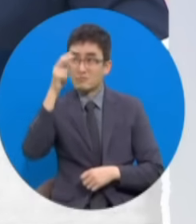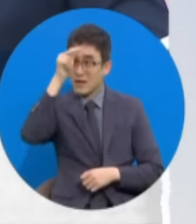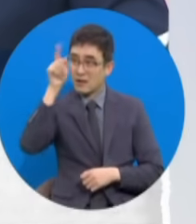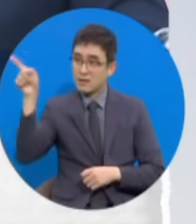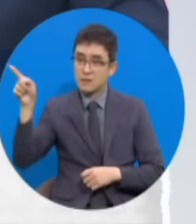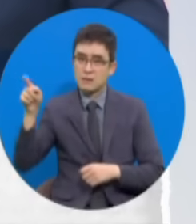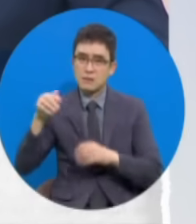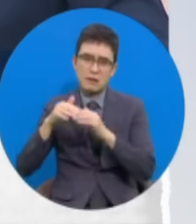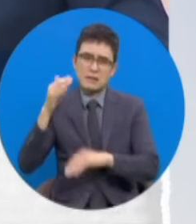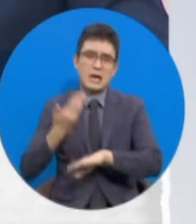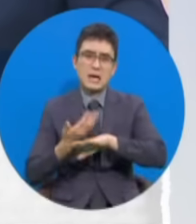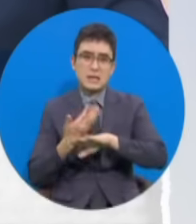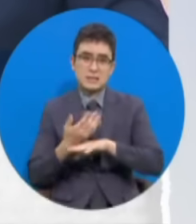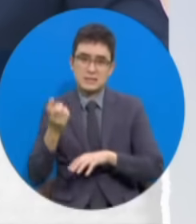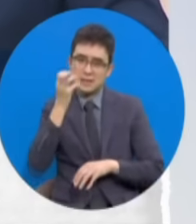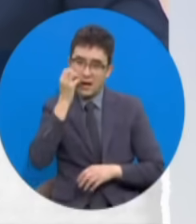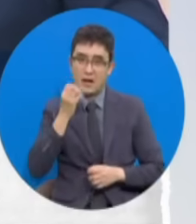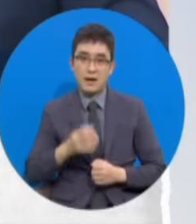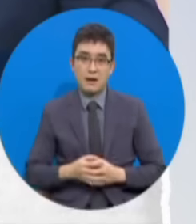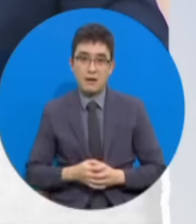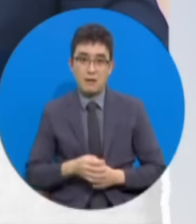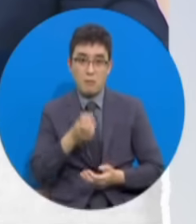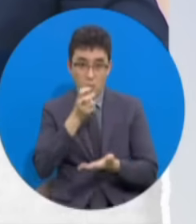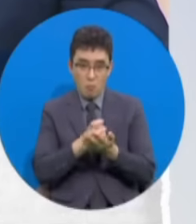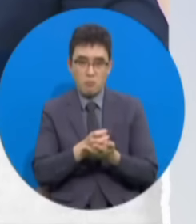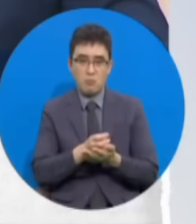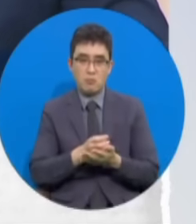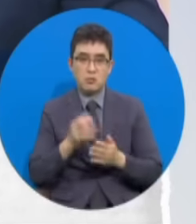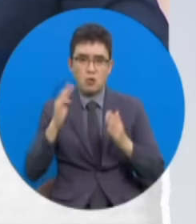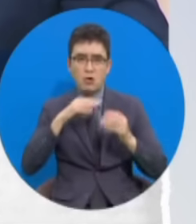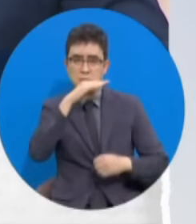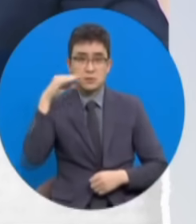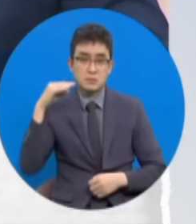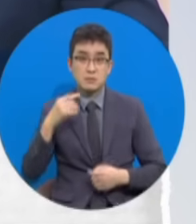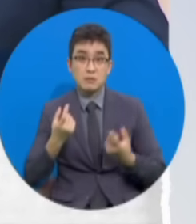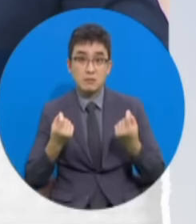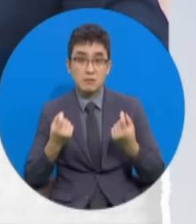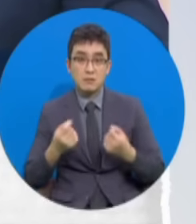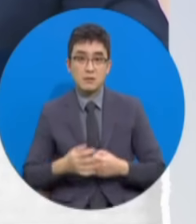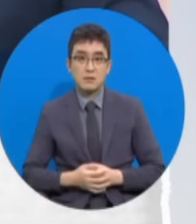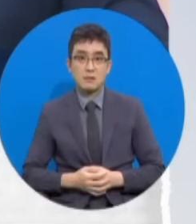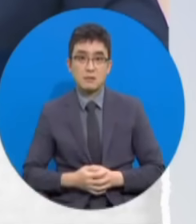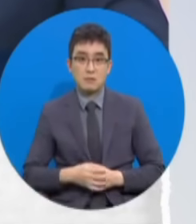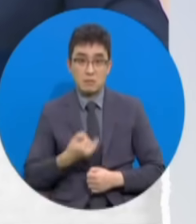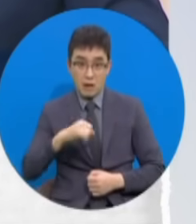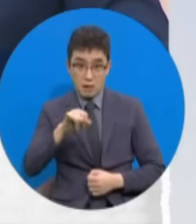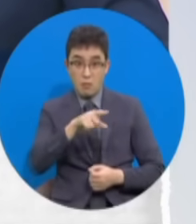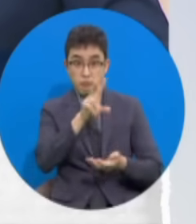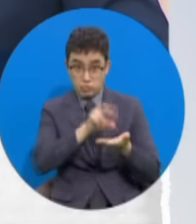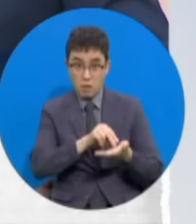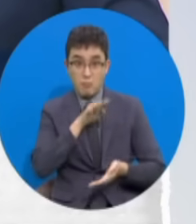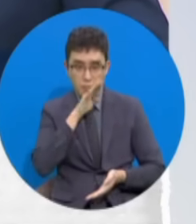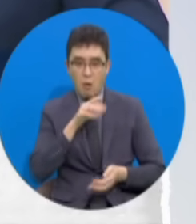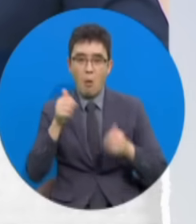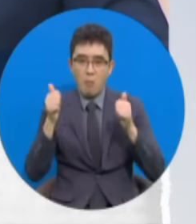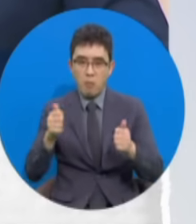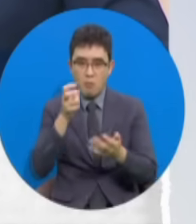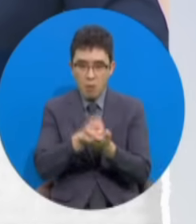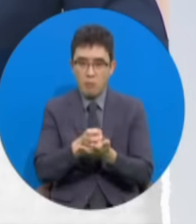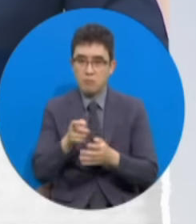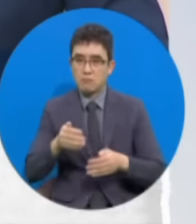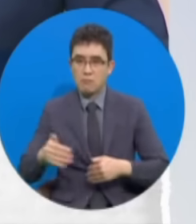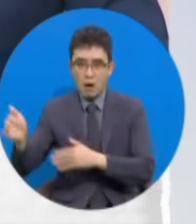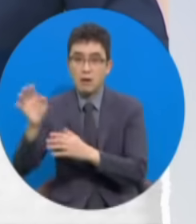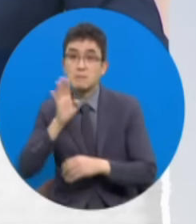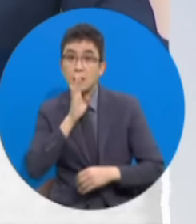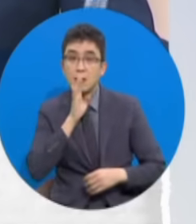이거죠. 우리가 매일 얘기하지 않습니까? 법은 정의를 얘기하는 건데 조국민이 정말로 문제가 있으면 그 법적으로만 가지고 해야 되는 겁니다. 근데